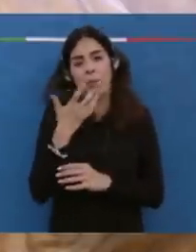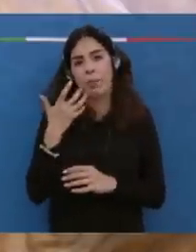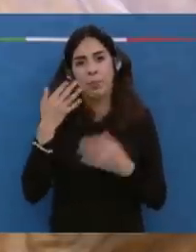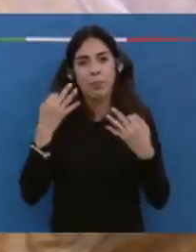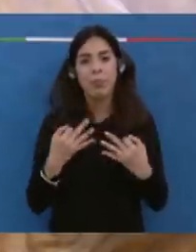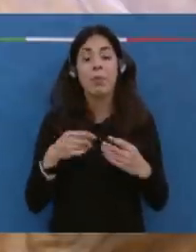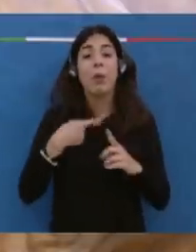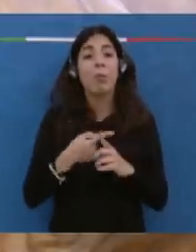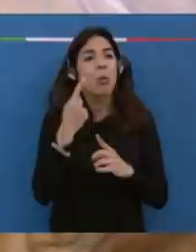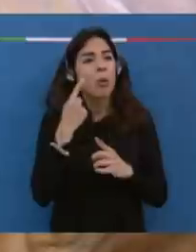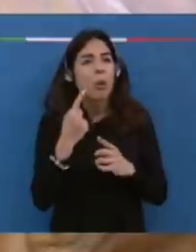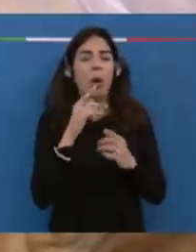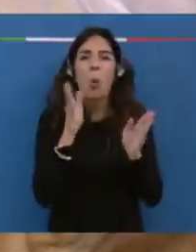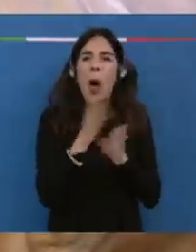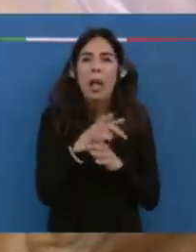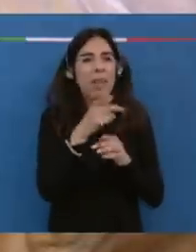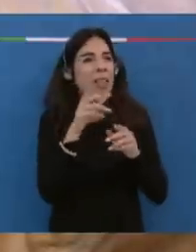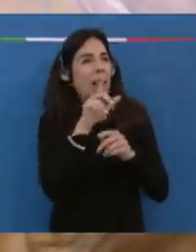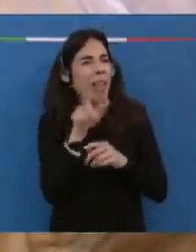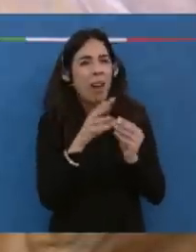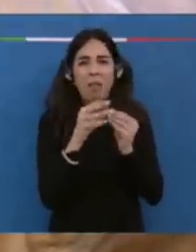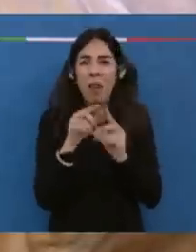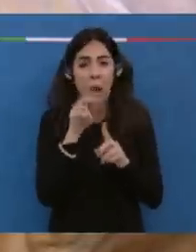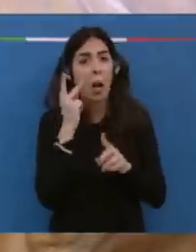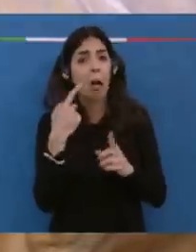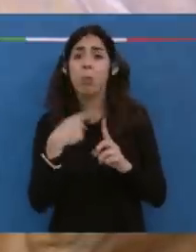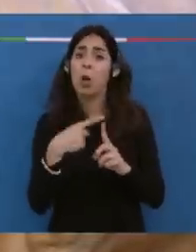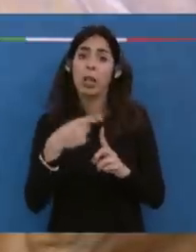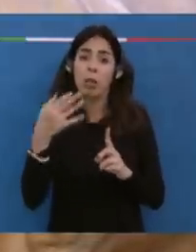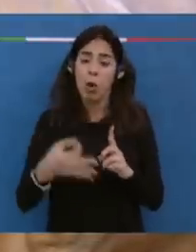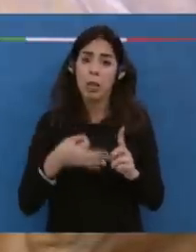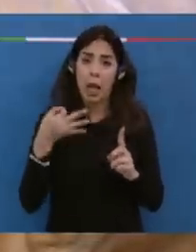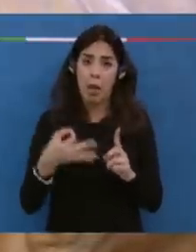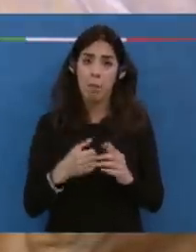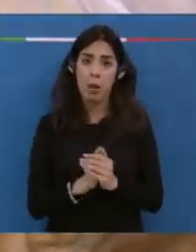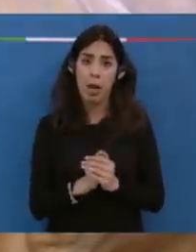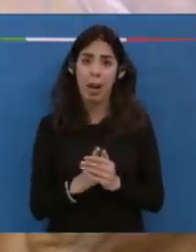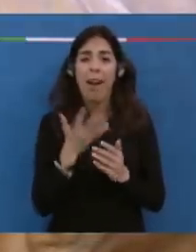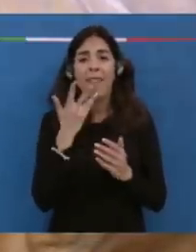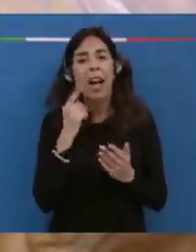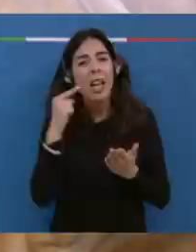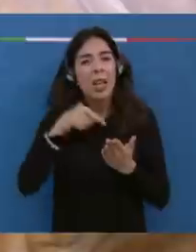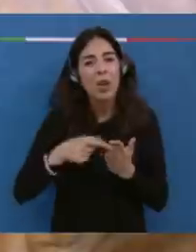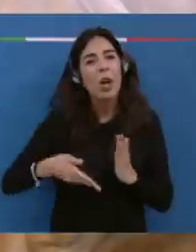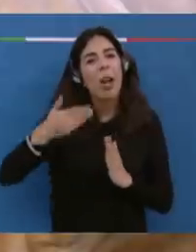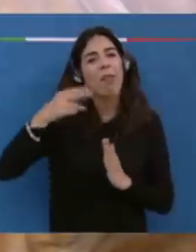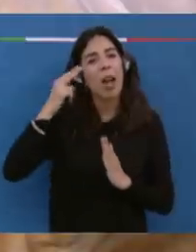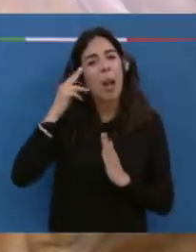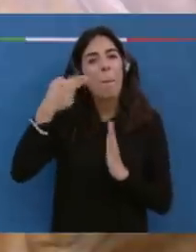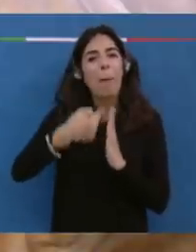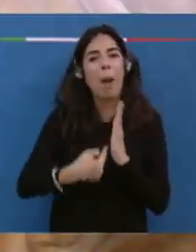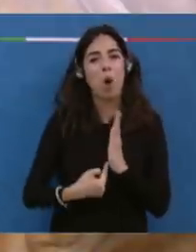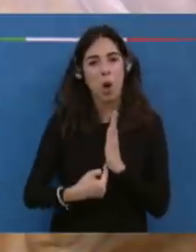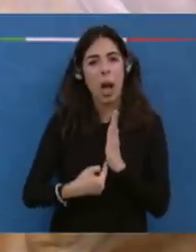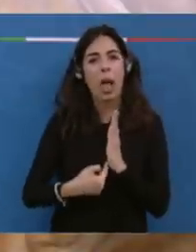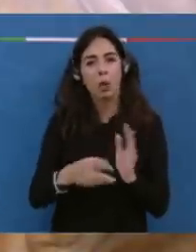esperienze italiane e vorremmo riattivare tutte le tutti i memorandum d'intesa tutti gli accordi